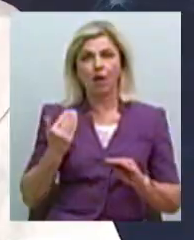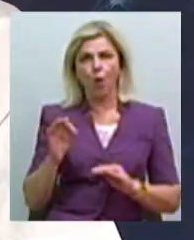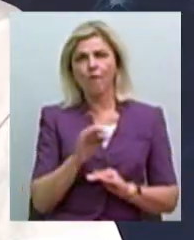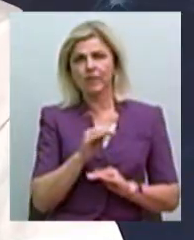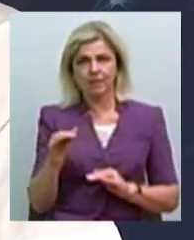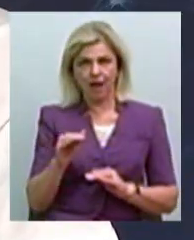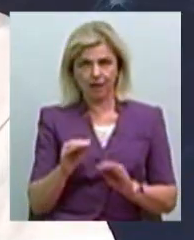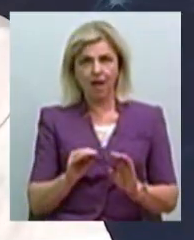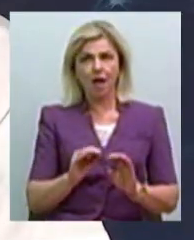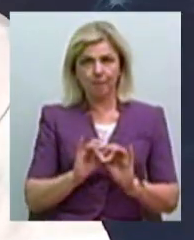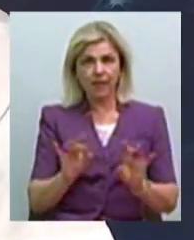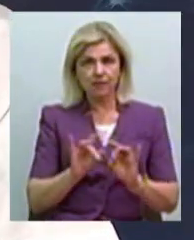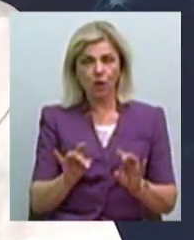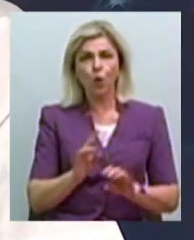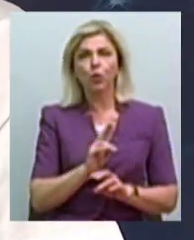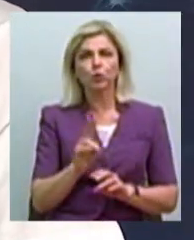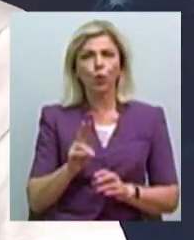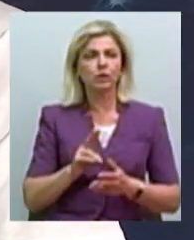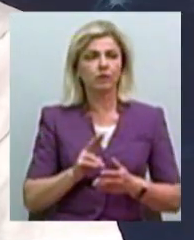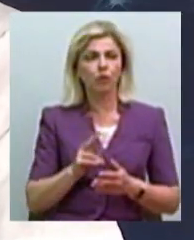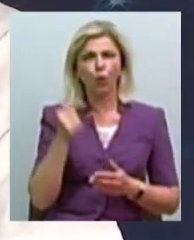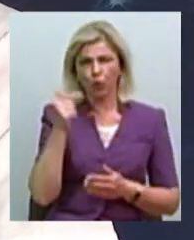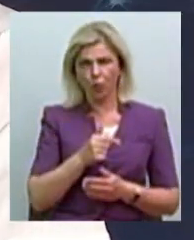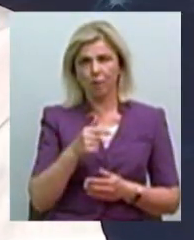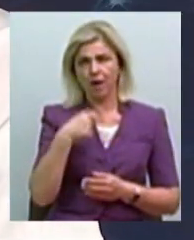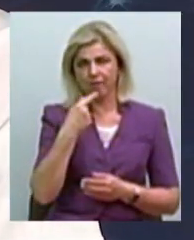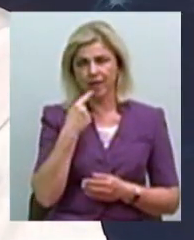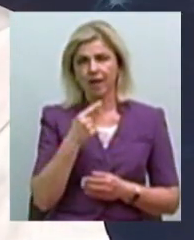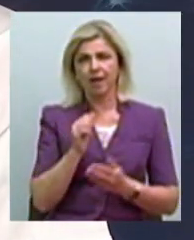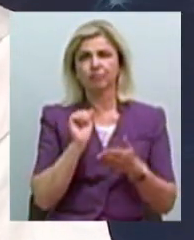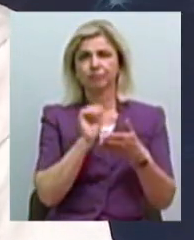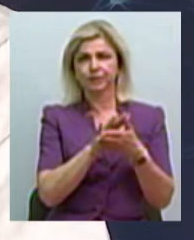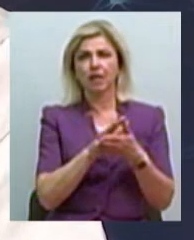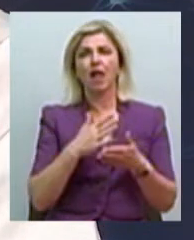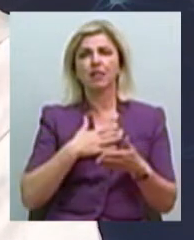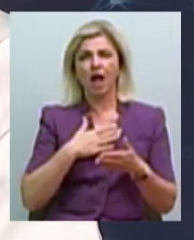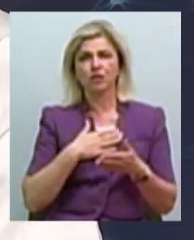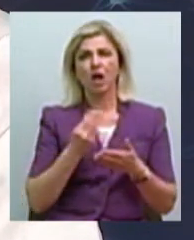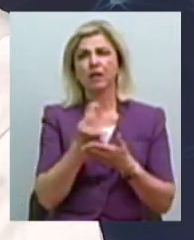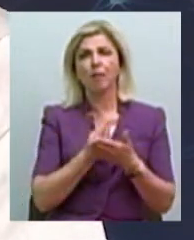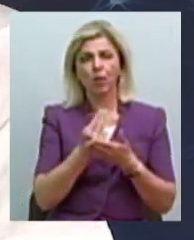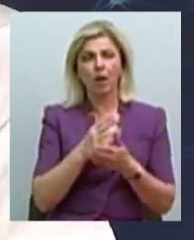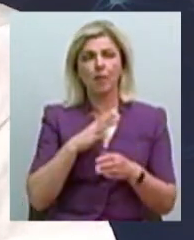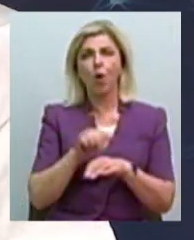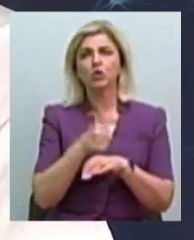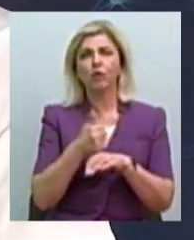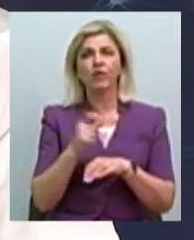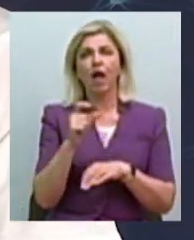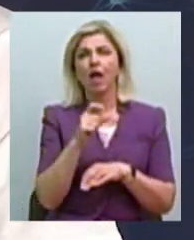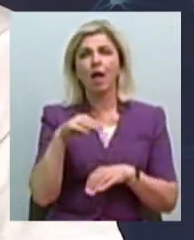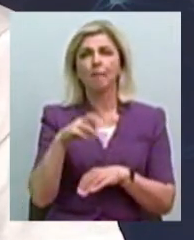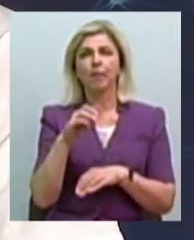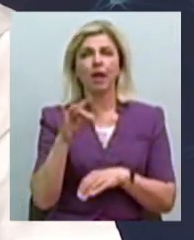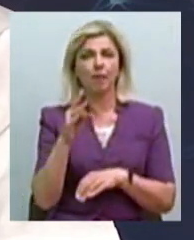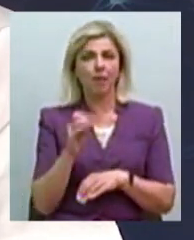презентации кто-то слил, ну, грубо говоря, набросок нашего логотипа, то есть там была основная эмблема, но она была использована